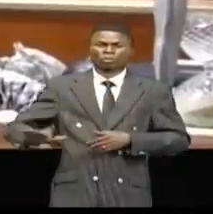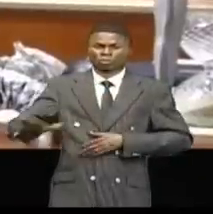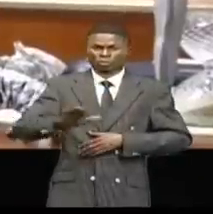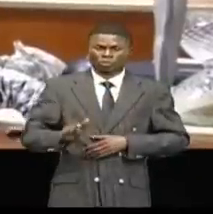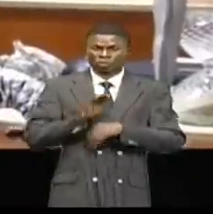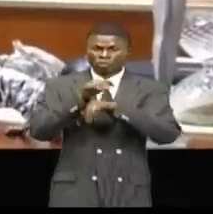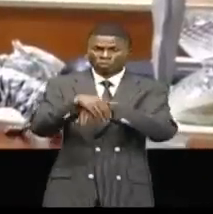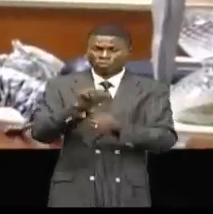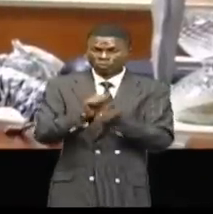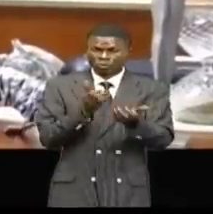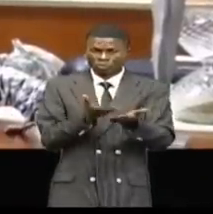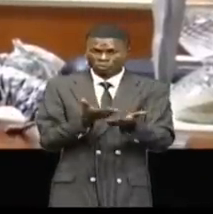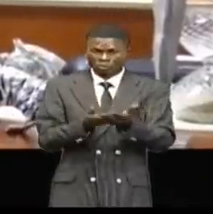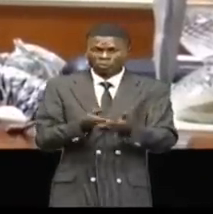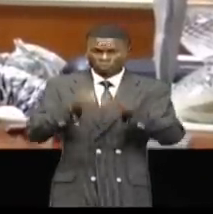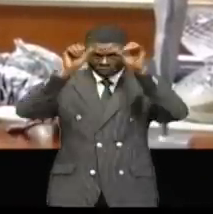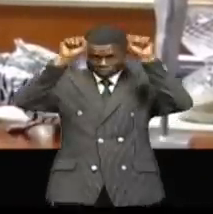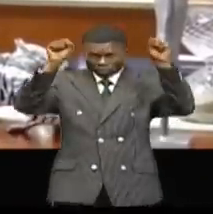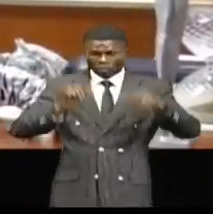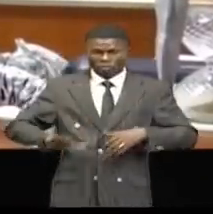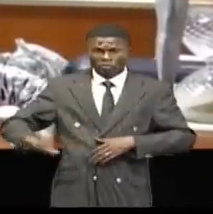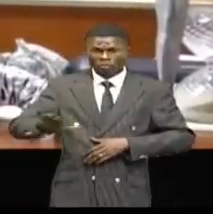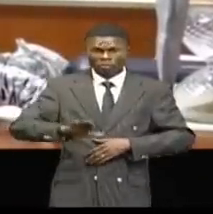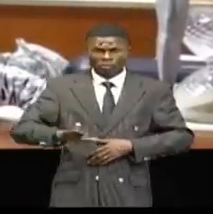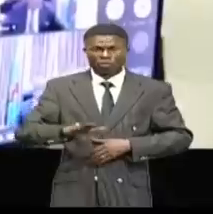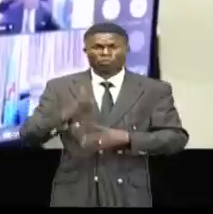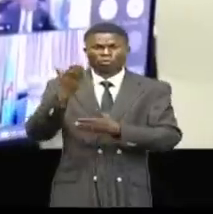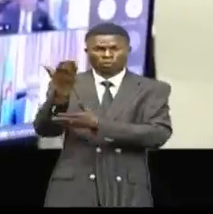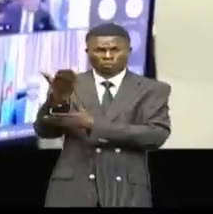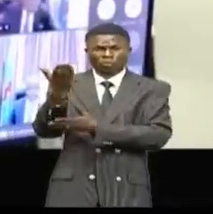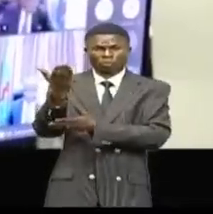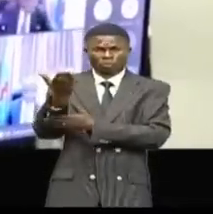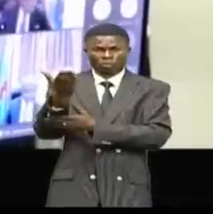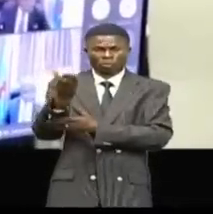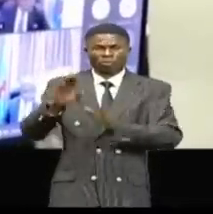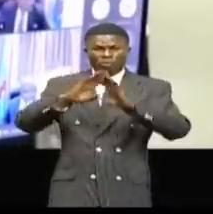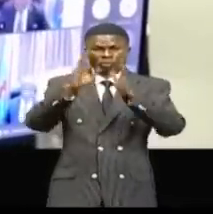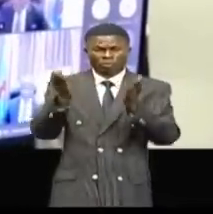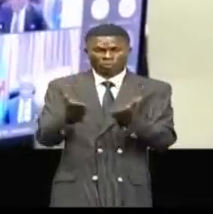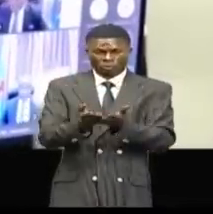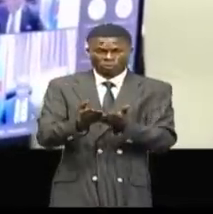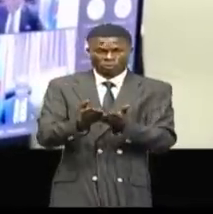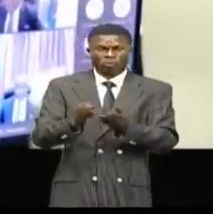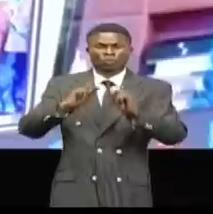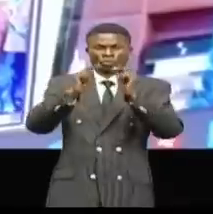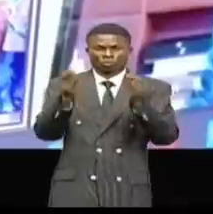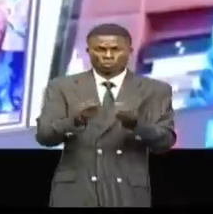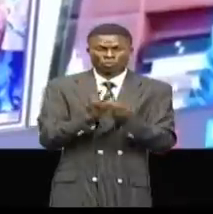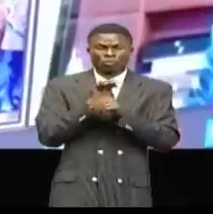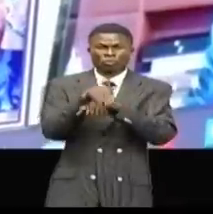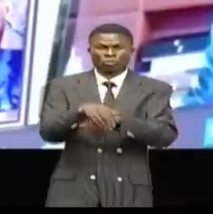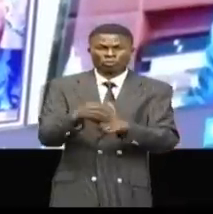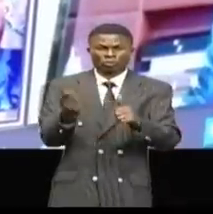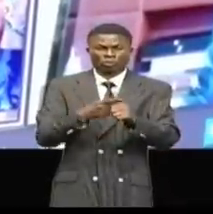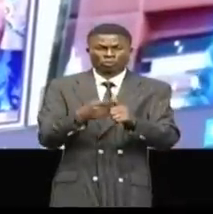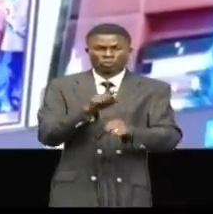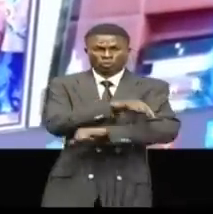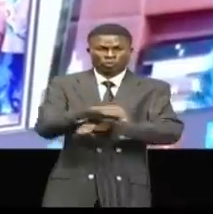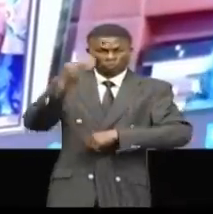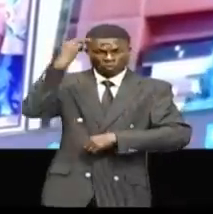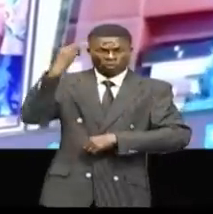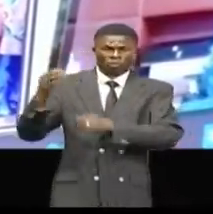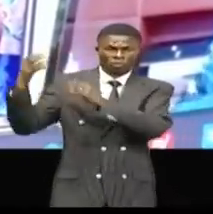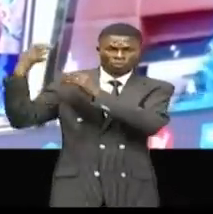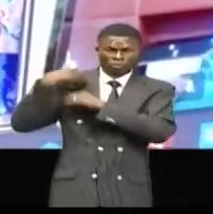cet événement, le président de la République a recommandé à toutes les parties impliquées, notamment les ministères en charge